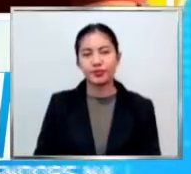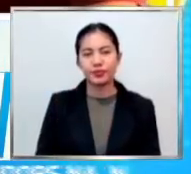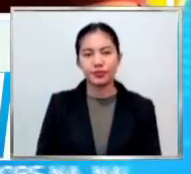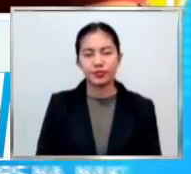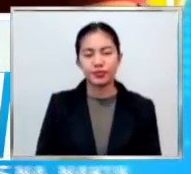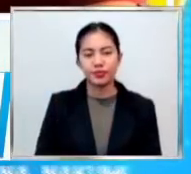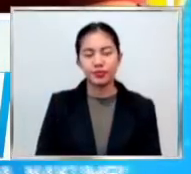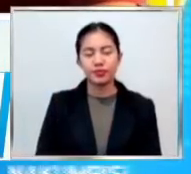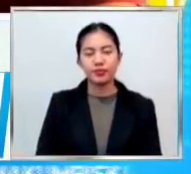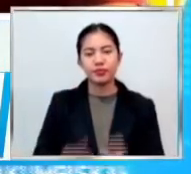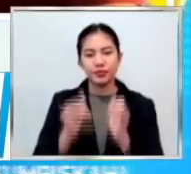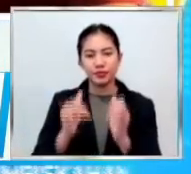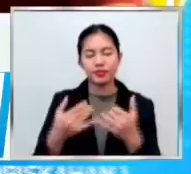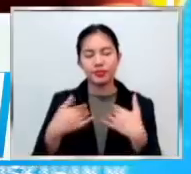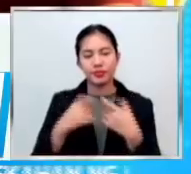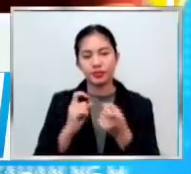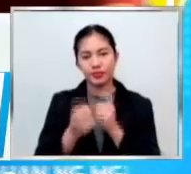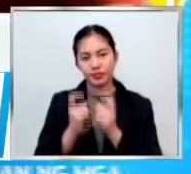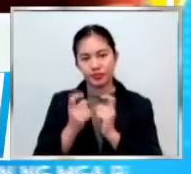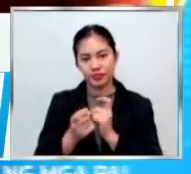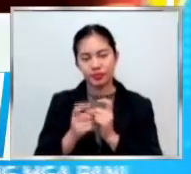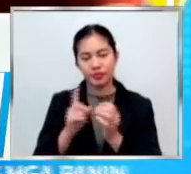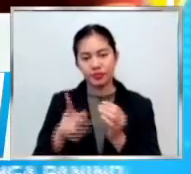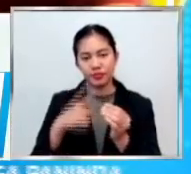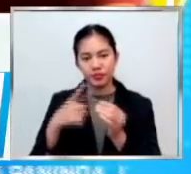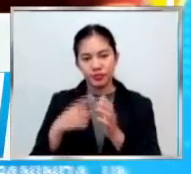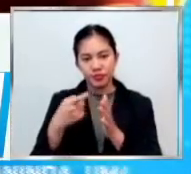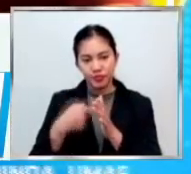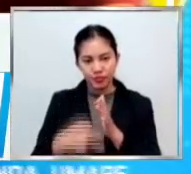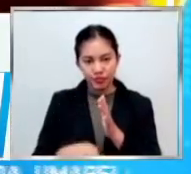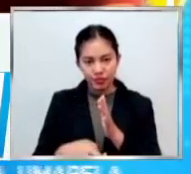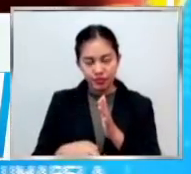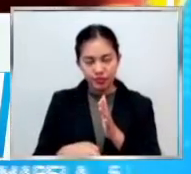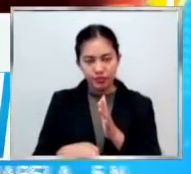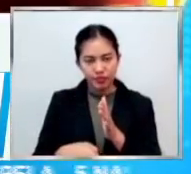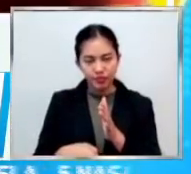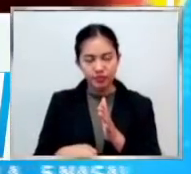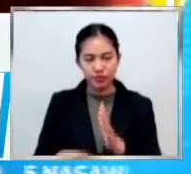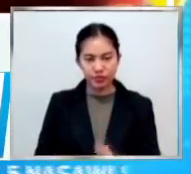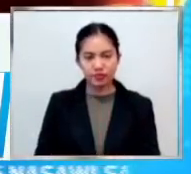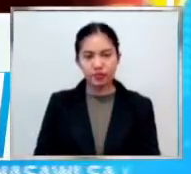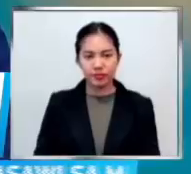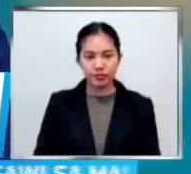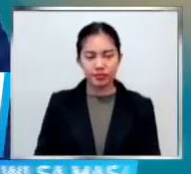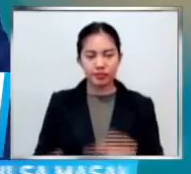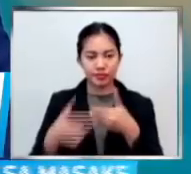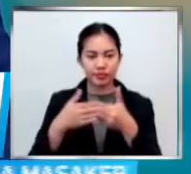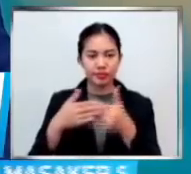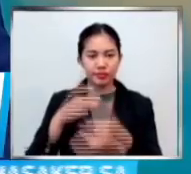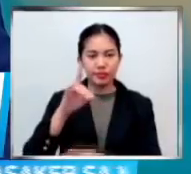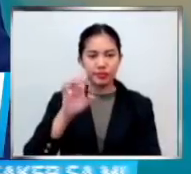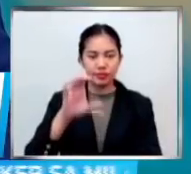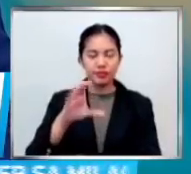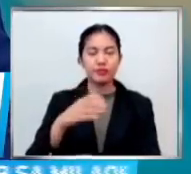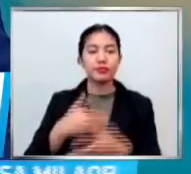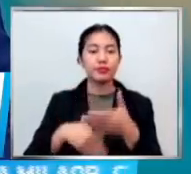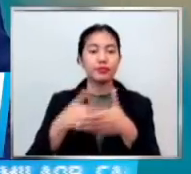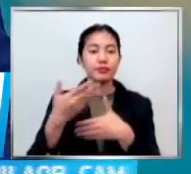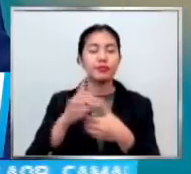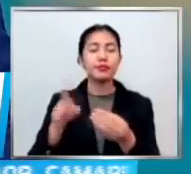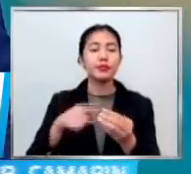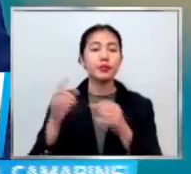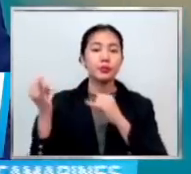adjustment talaga sa presyo dun sa towards December. Mm-hmm. Pagdating naman po sa mga imported goods, lalo na